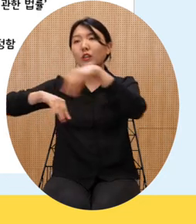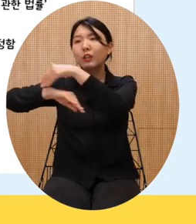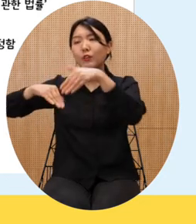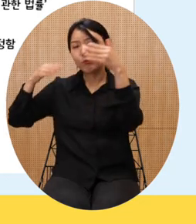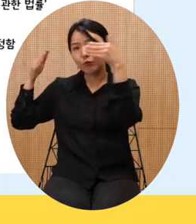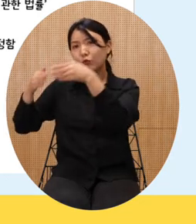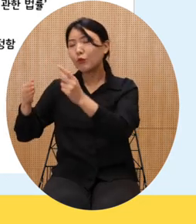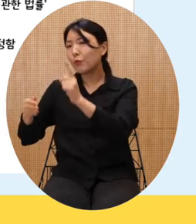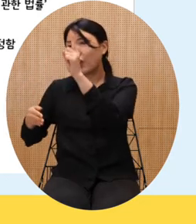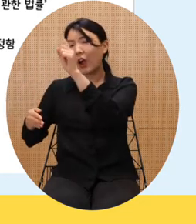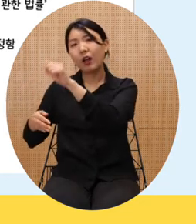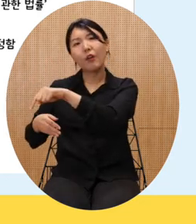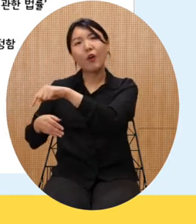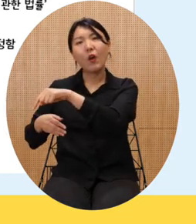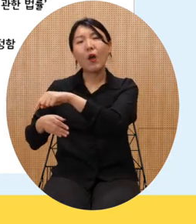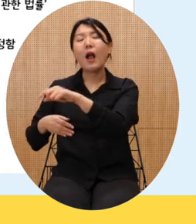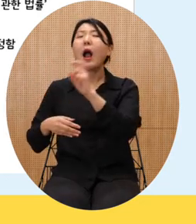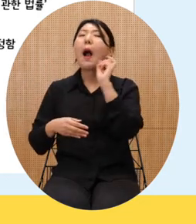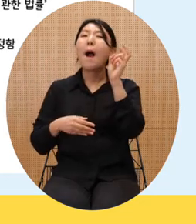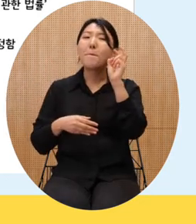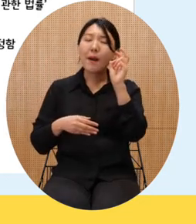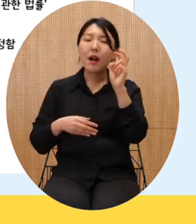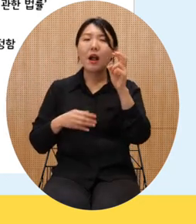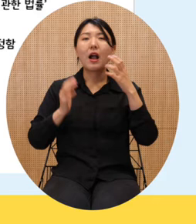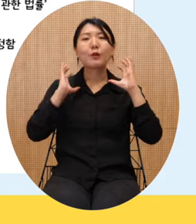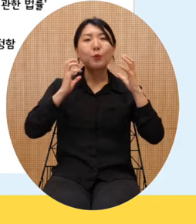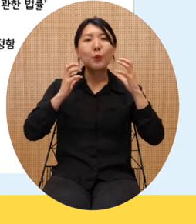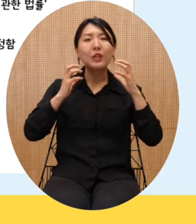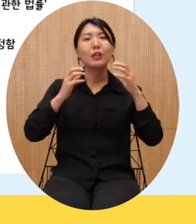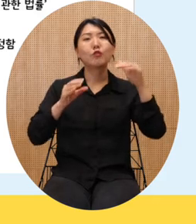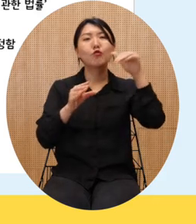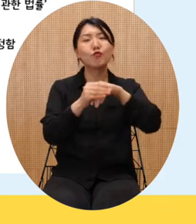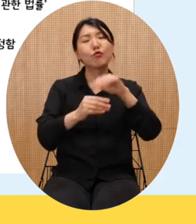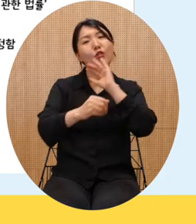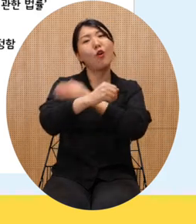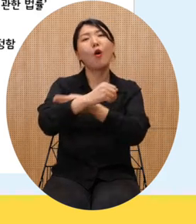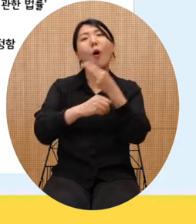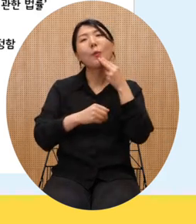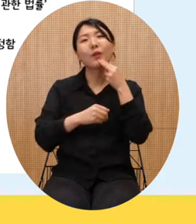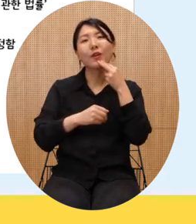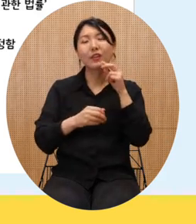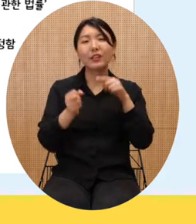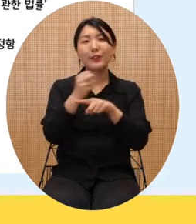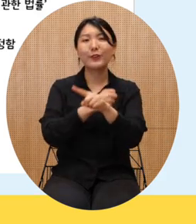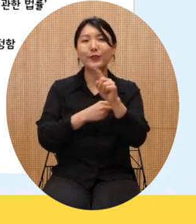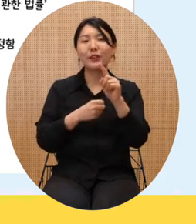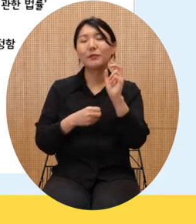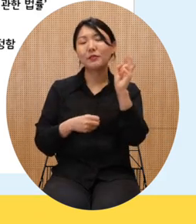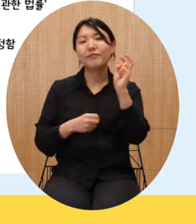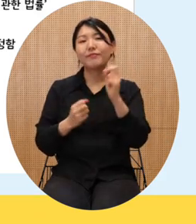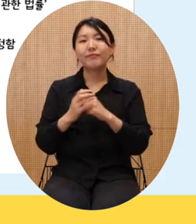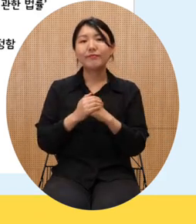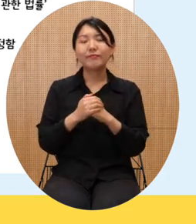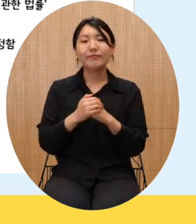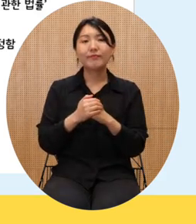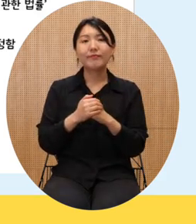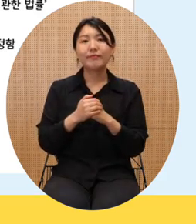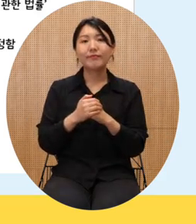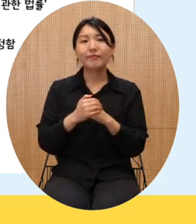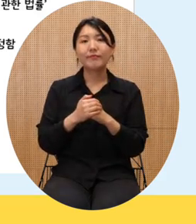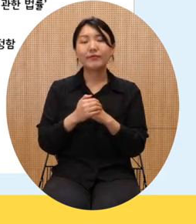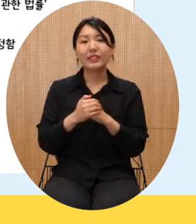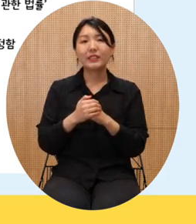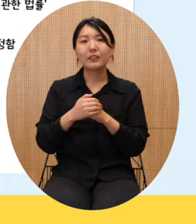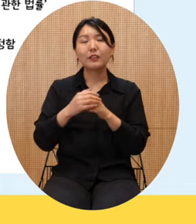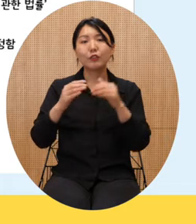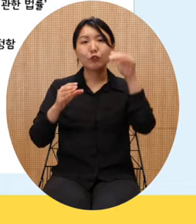정책적인 이 집중도가 높을까와 관련해서는 아동이 투표권이 없기 때문이 이제 가장 클이라고